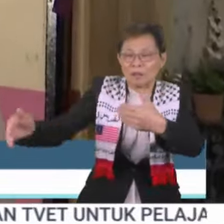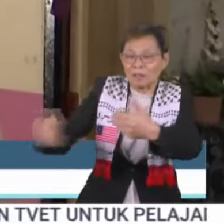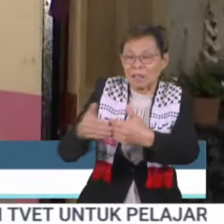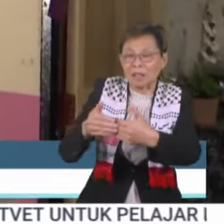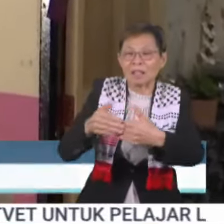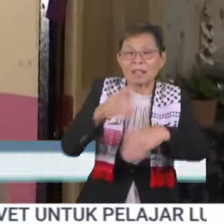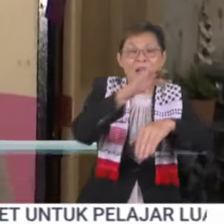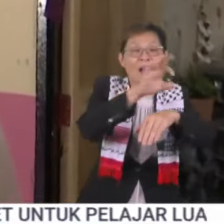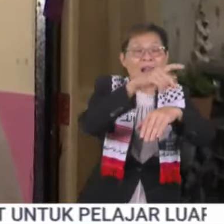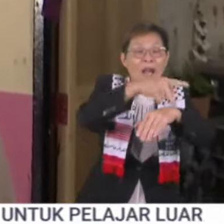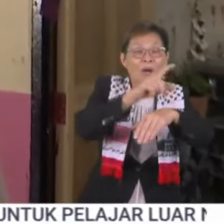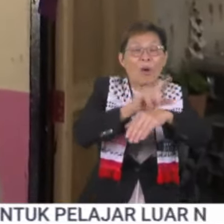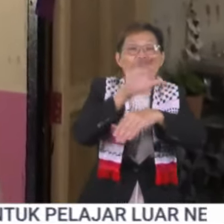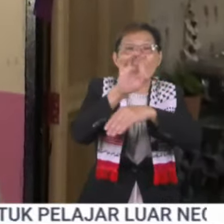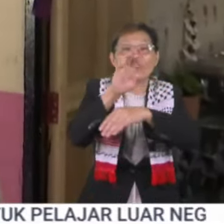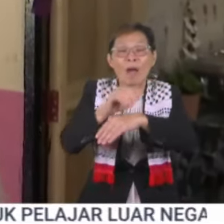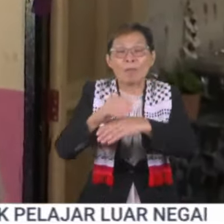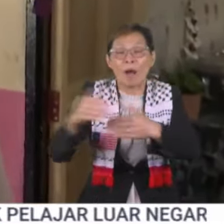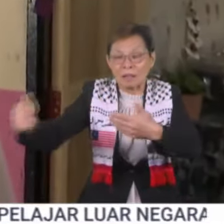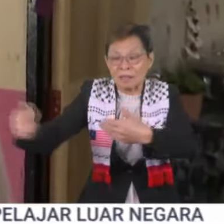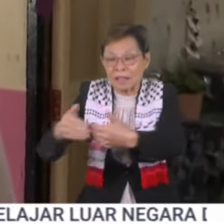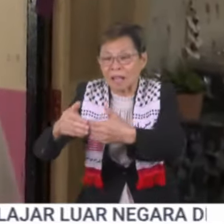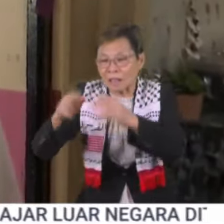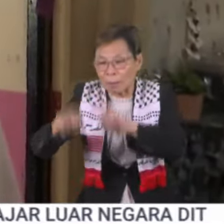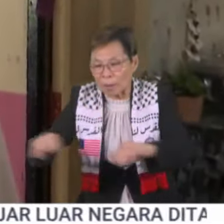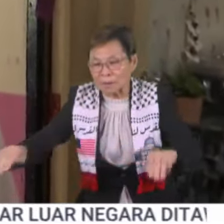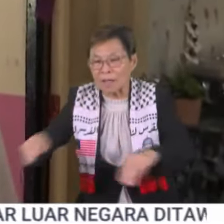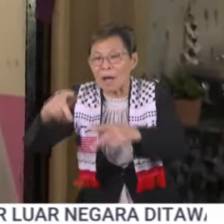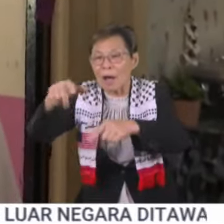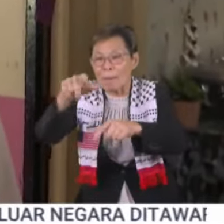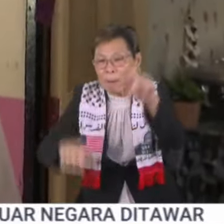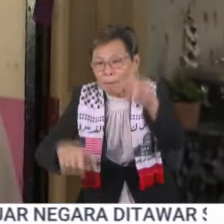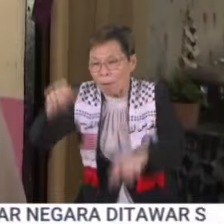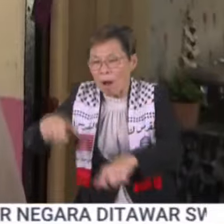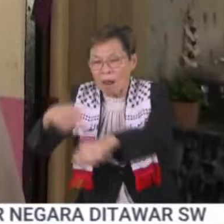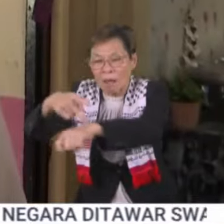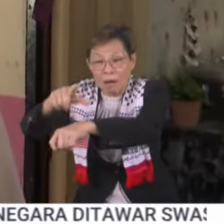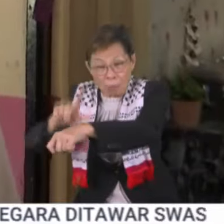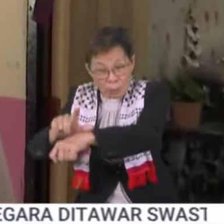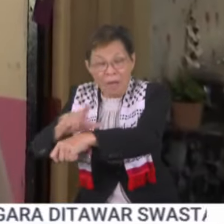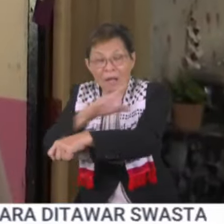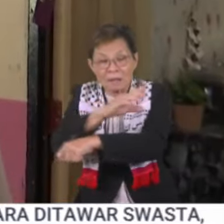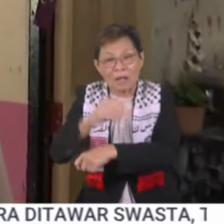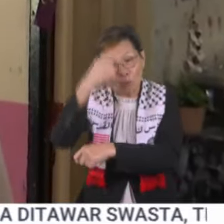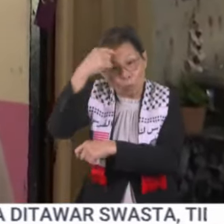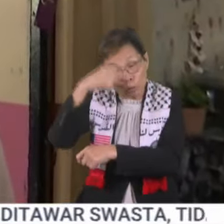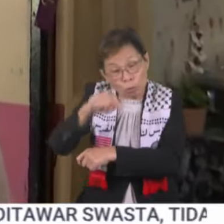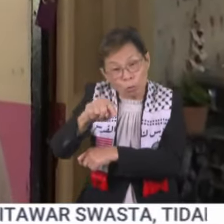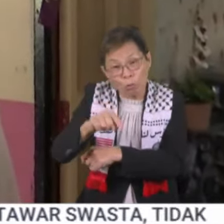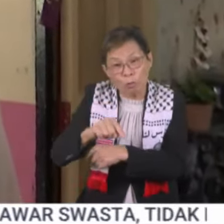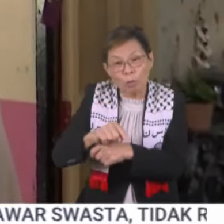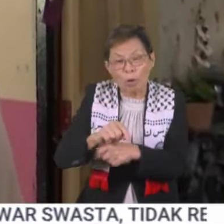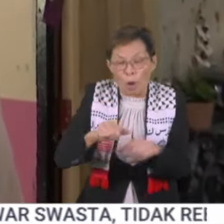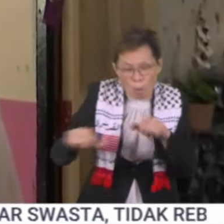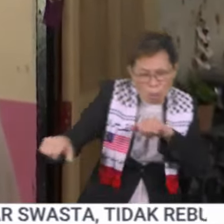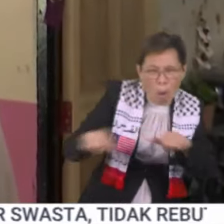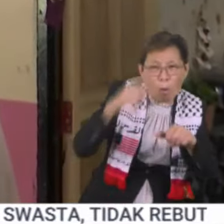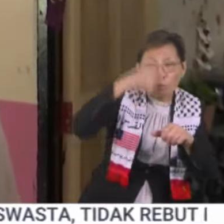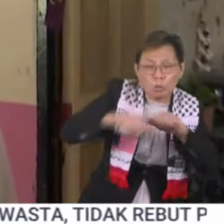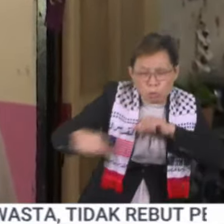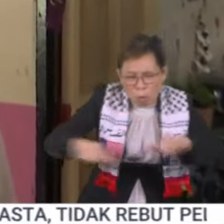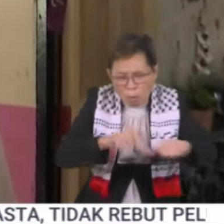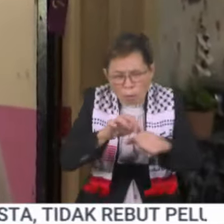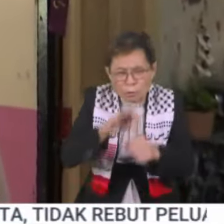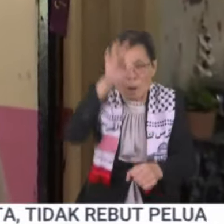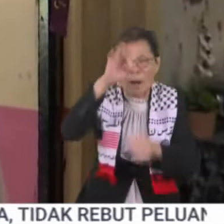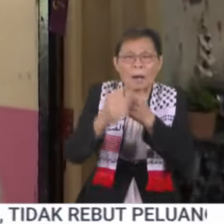pelajar-pelajar di sekitar penduduk Langkawi, di sekitar Langkawi ini, dan untuk menyemarakkan lagi